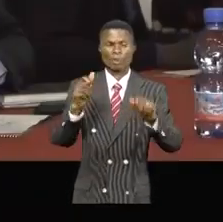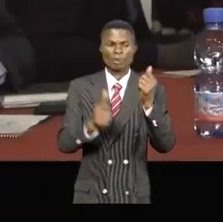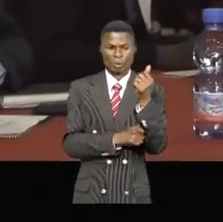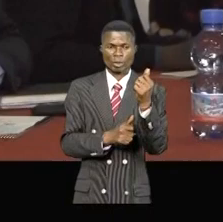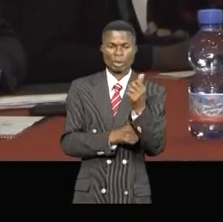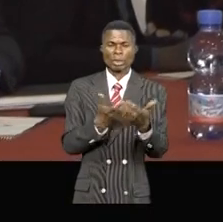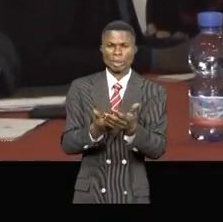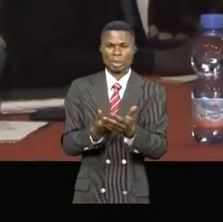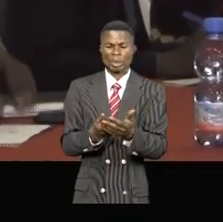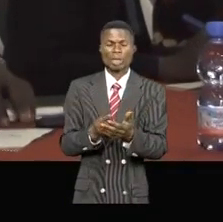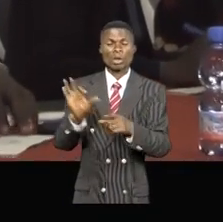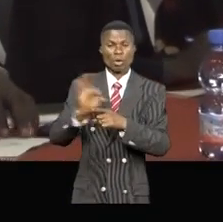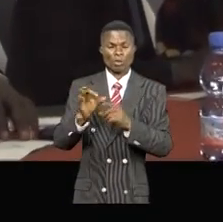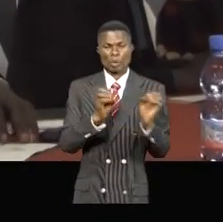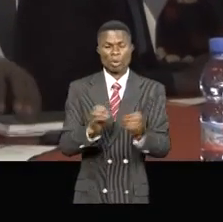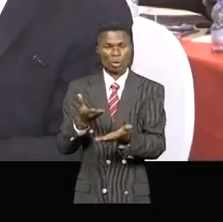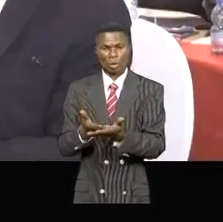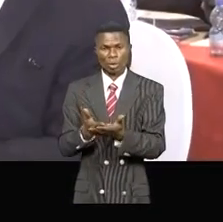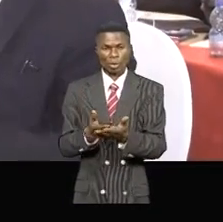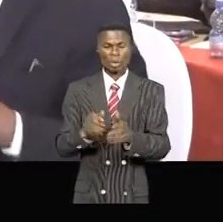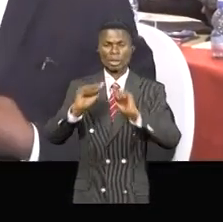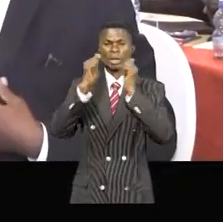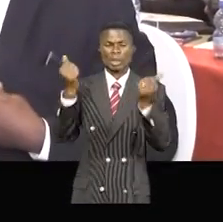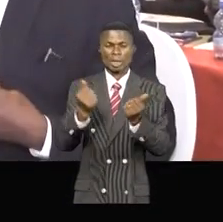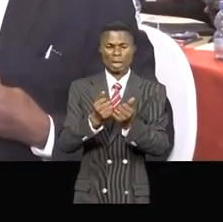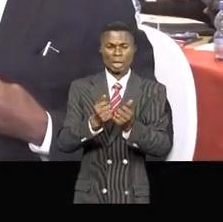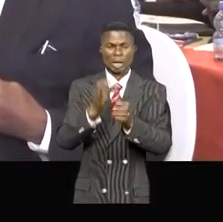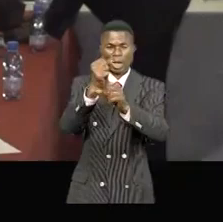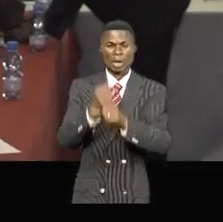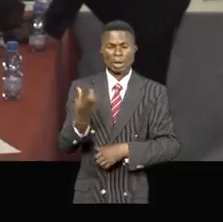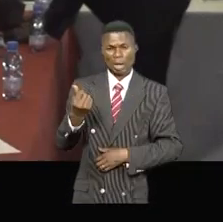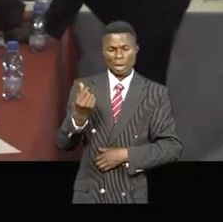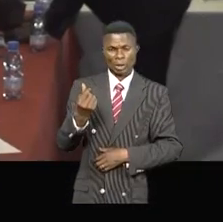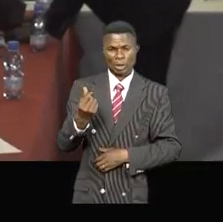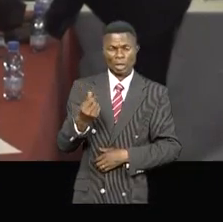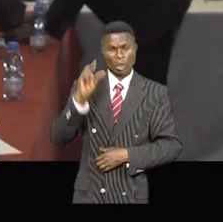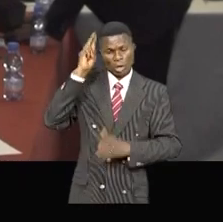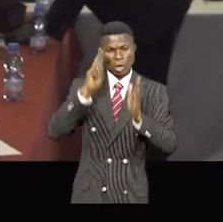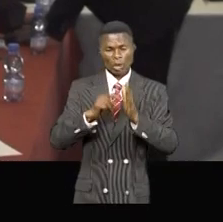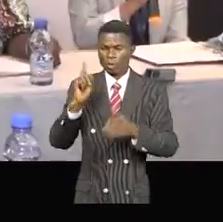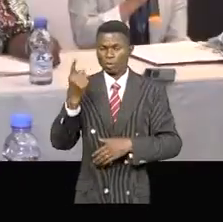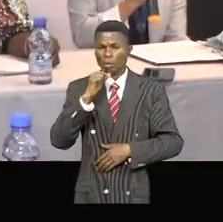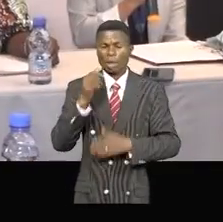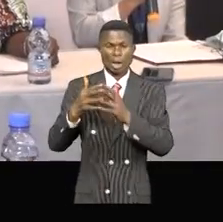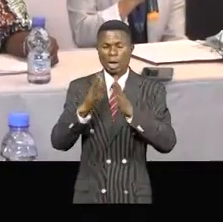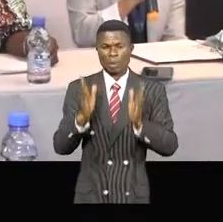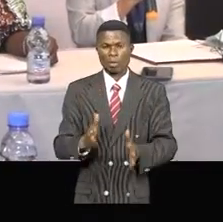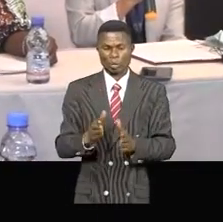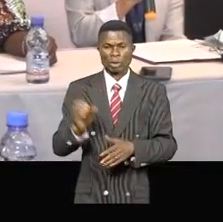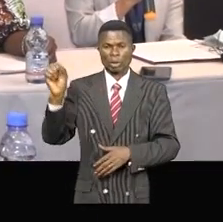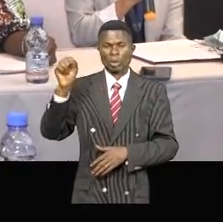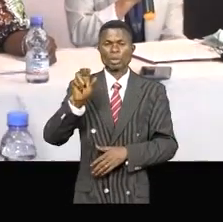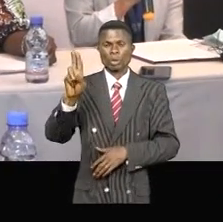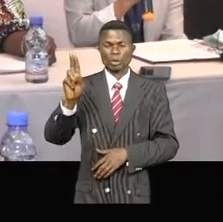pour réaliser cette formation, l'agence a bénéficié non seulement de l'appui du gouvernement américain à travers son agence de